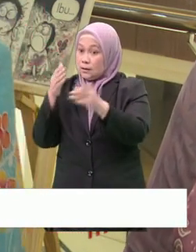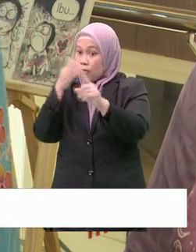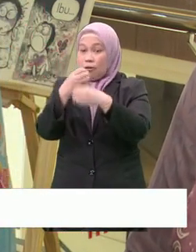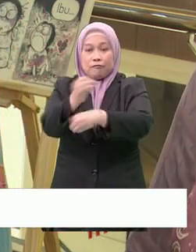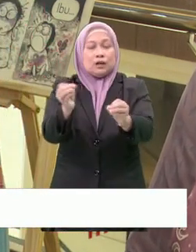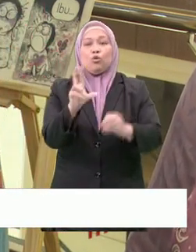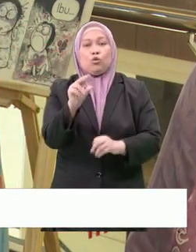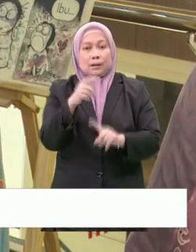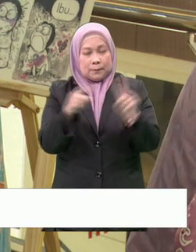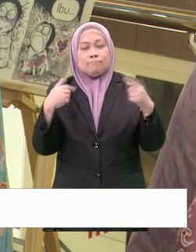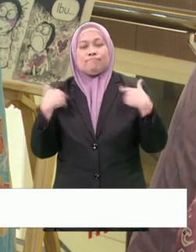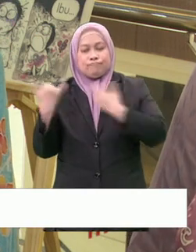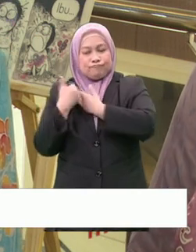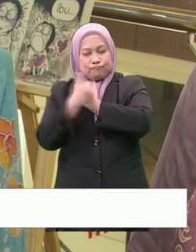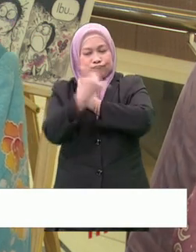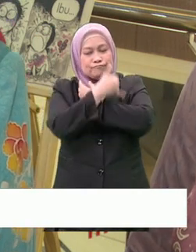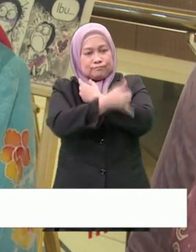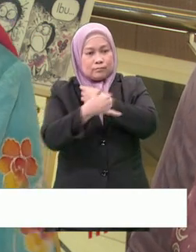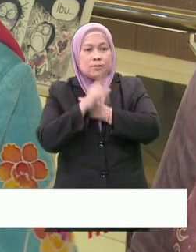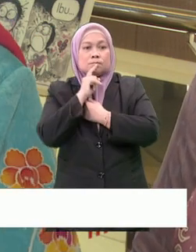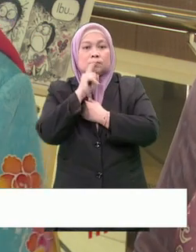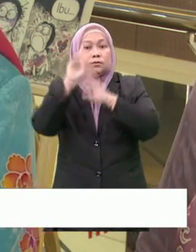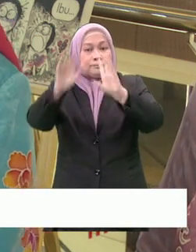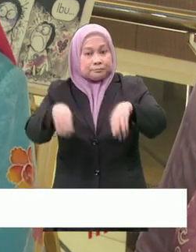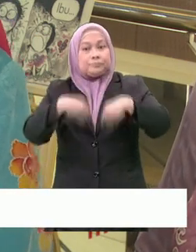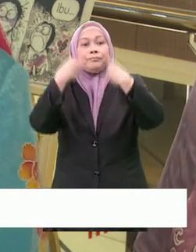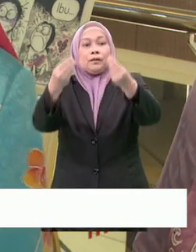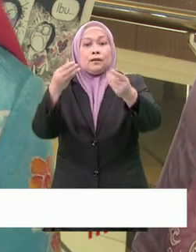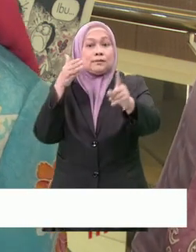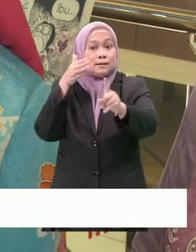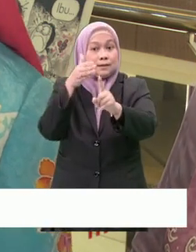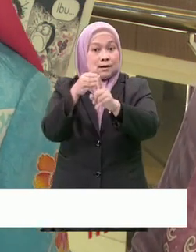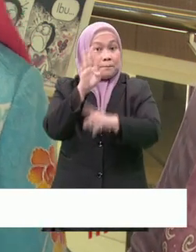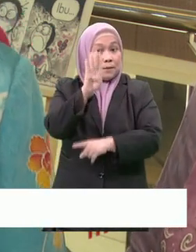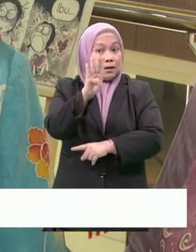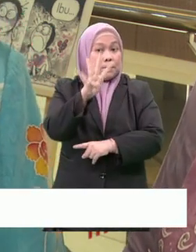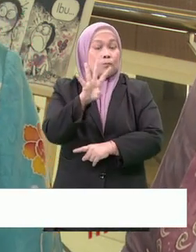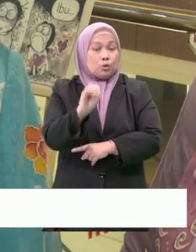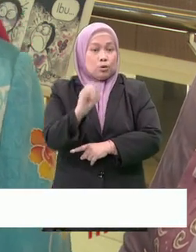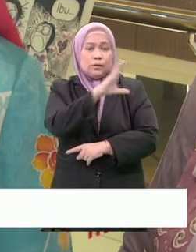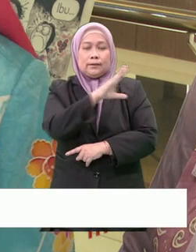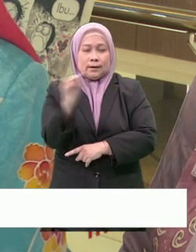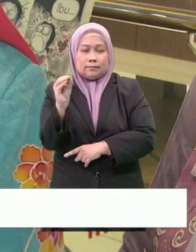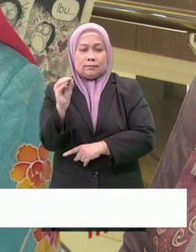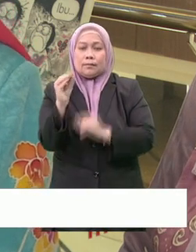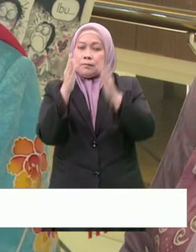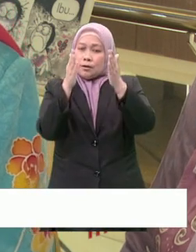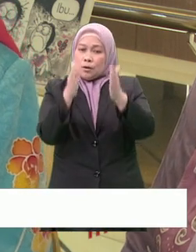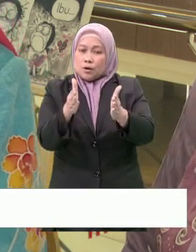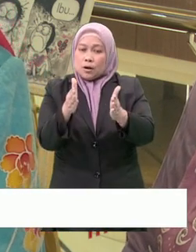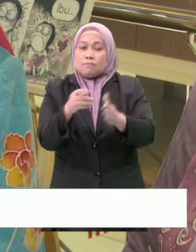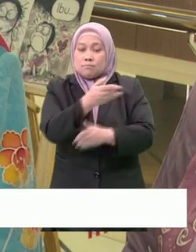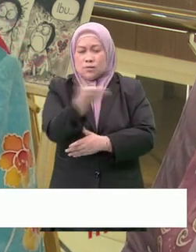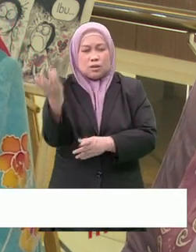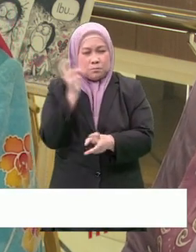dia kepada yang sasaran kita adalah before dan juga kepada mereka